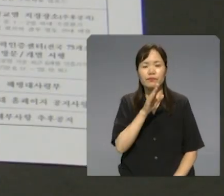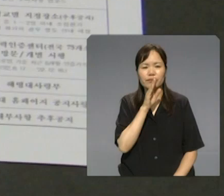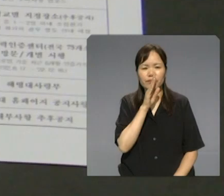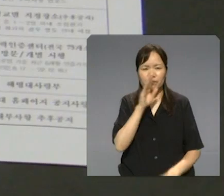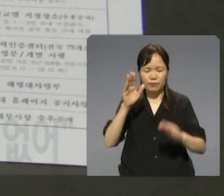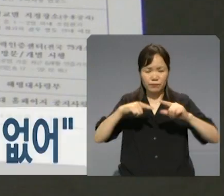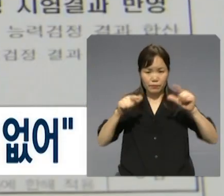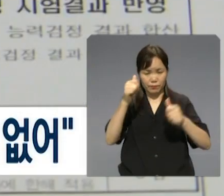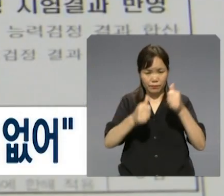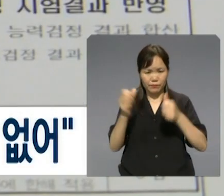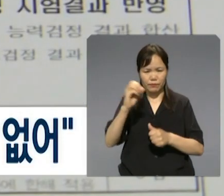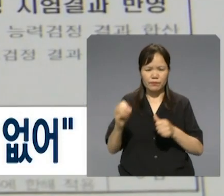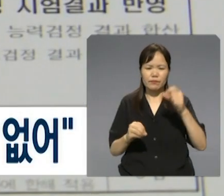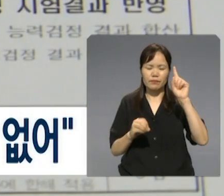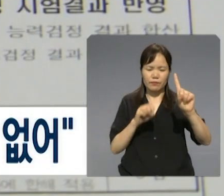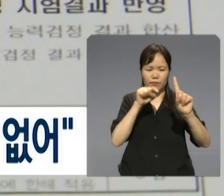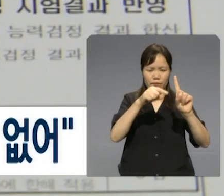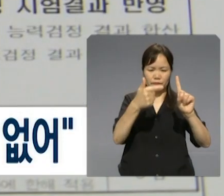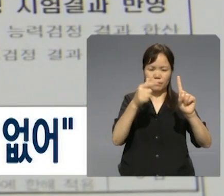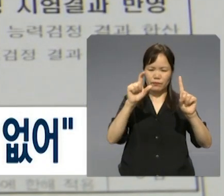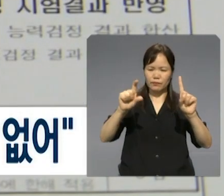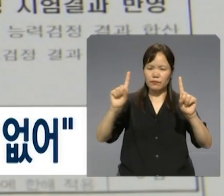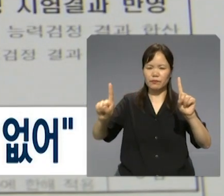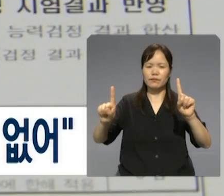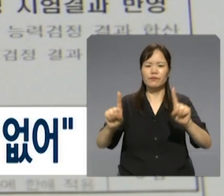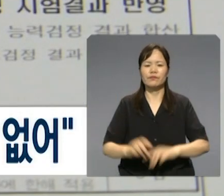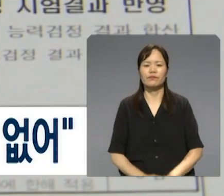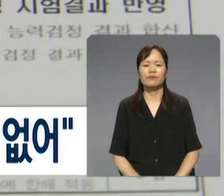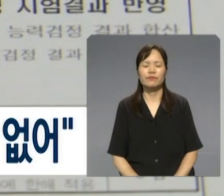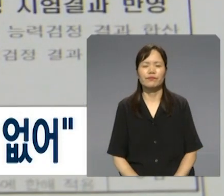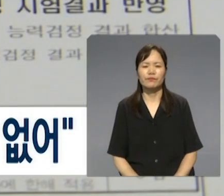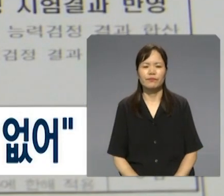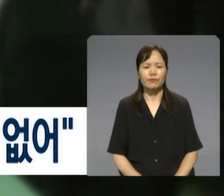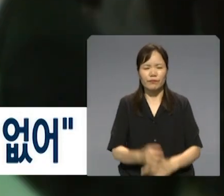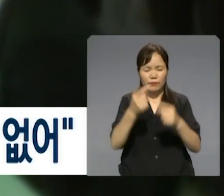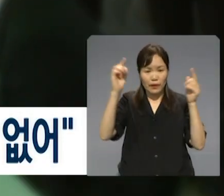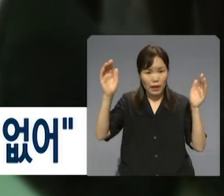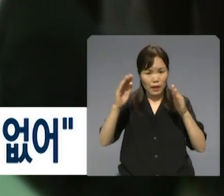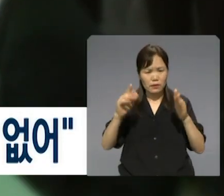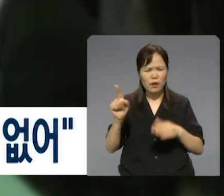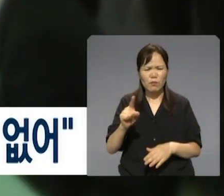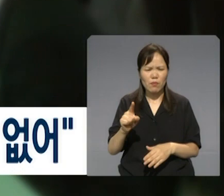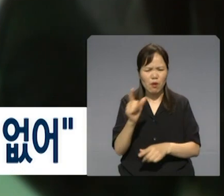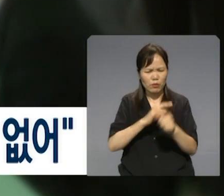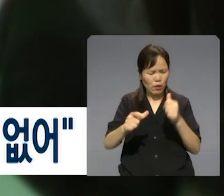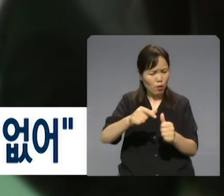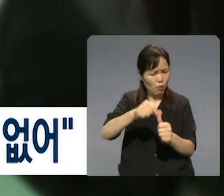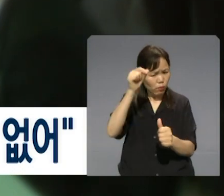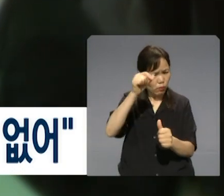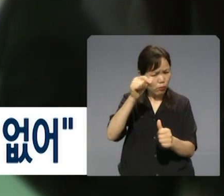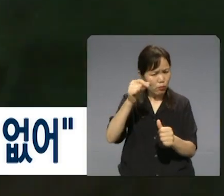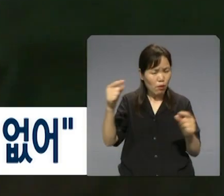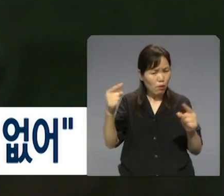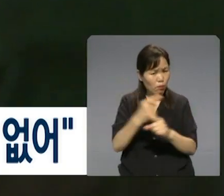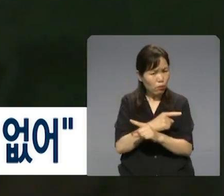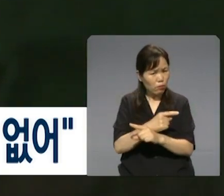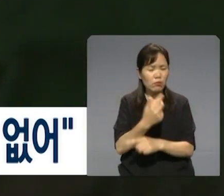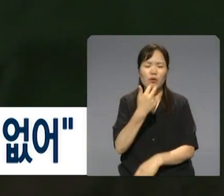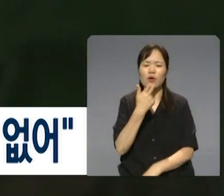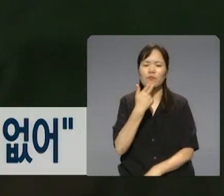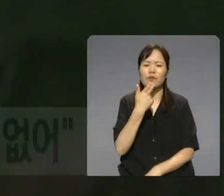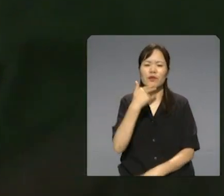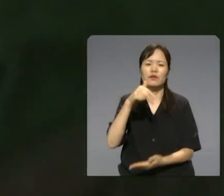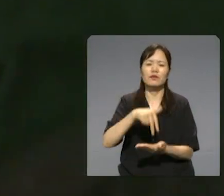실제 올해 경쟁률은 1.6대 1의 불과했습니다 대학생들은 더 뽑는다고 달라질 건 없다는